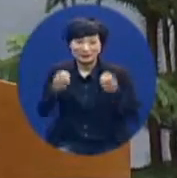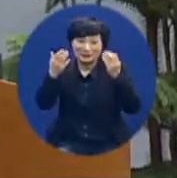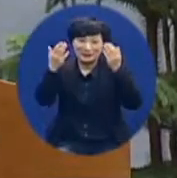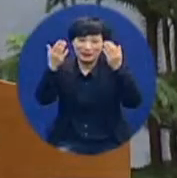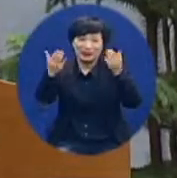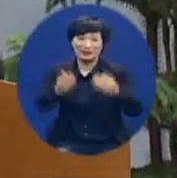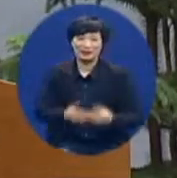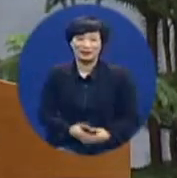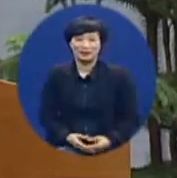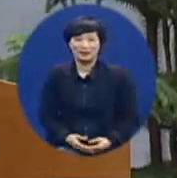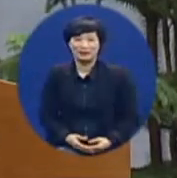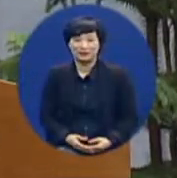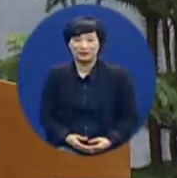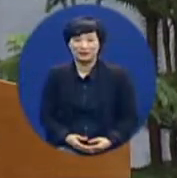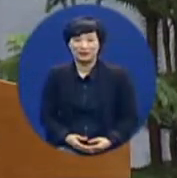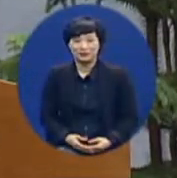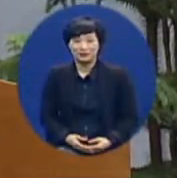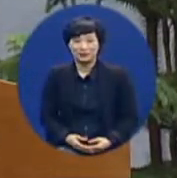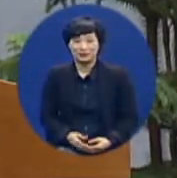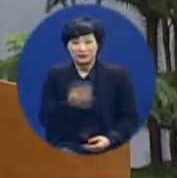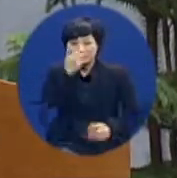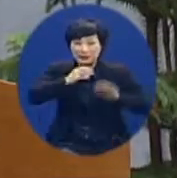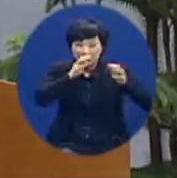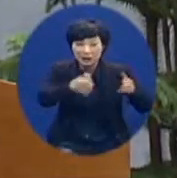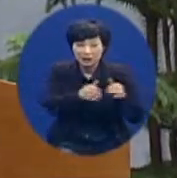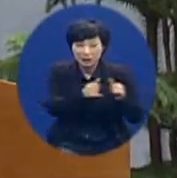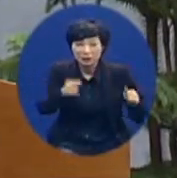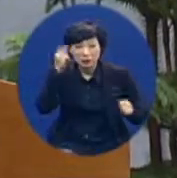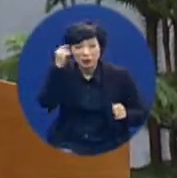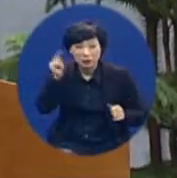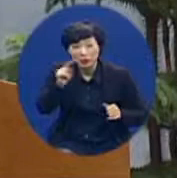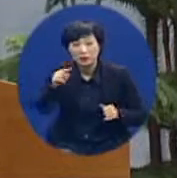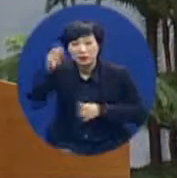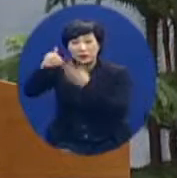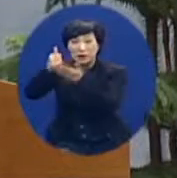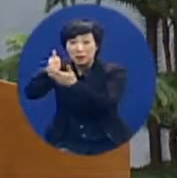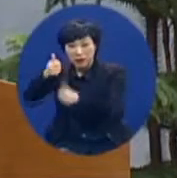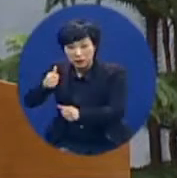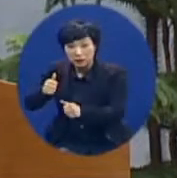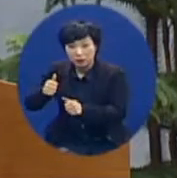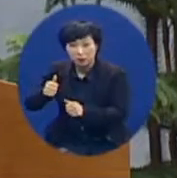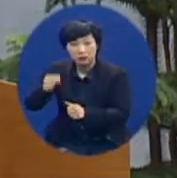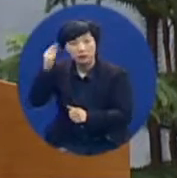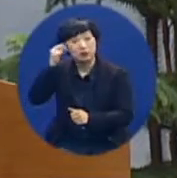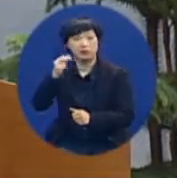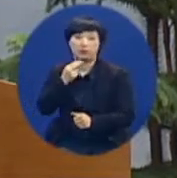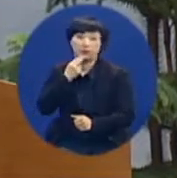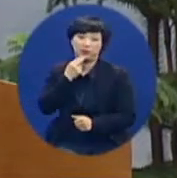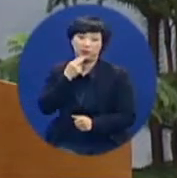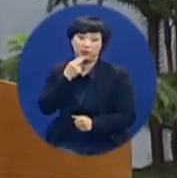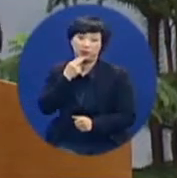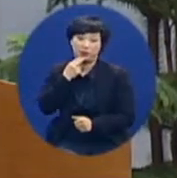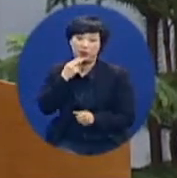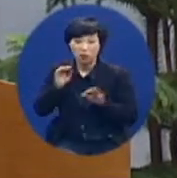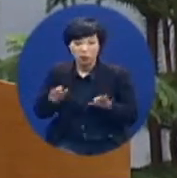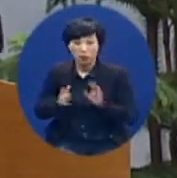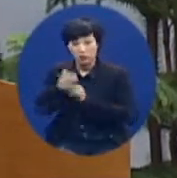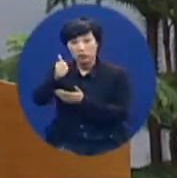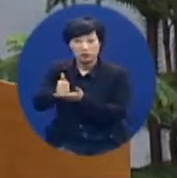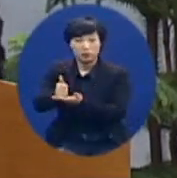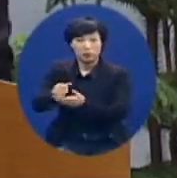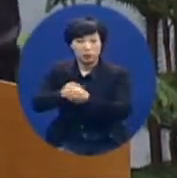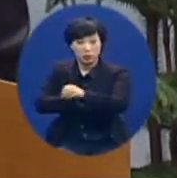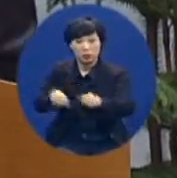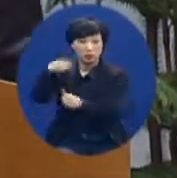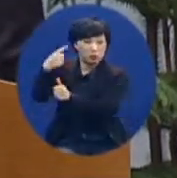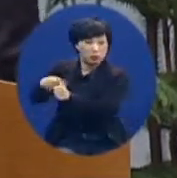그러니까 그들은 하나님의 아들 예수를 하나님의 아들로 보지 않기 때문에 예수를 조롱하고